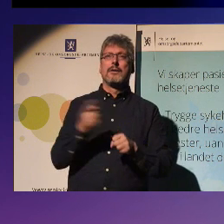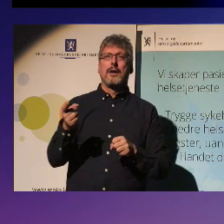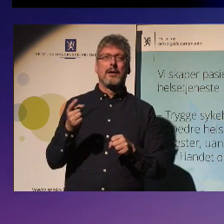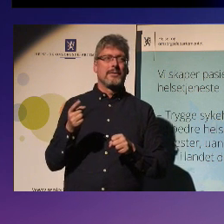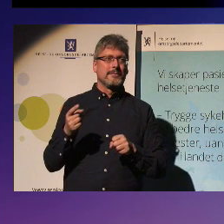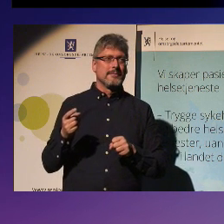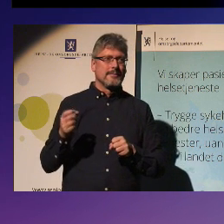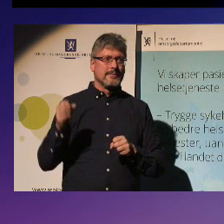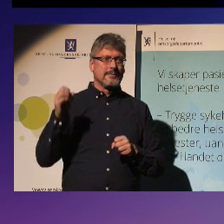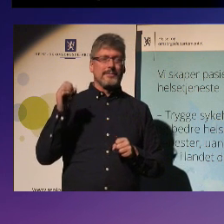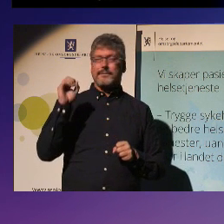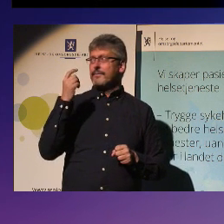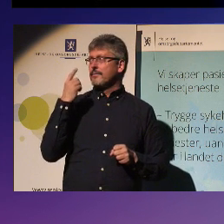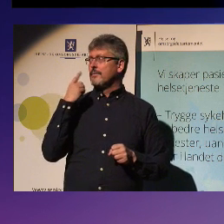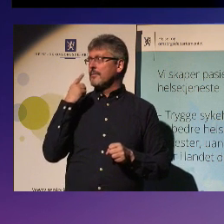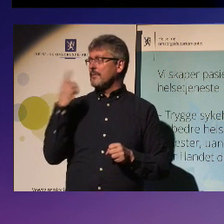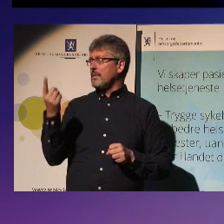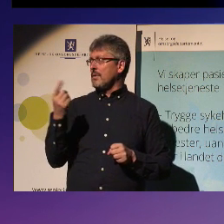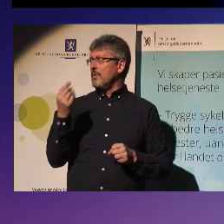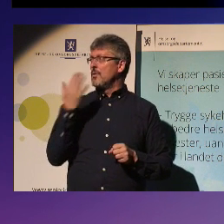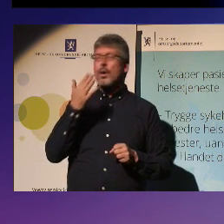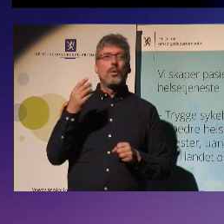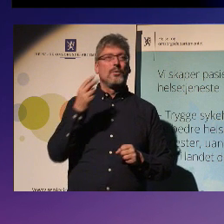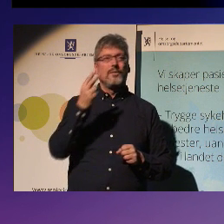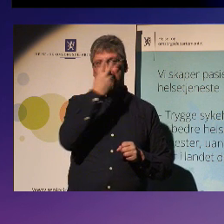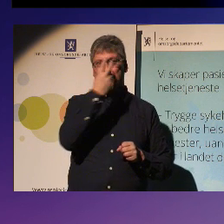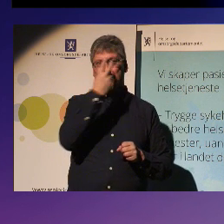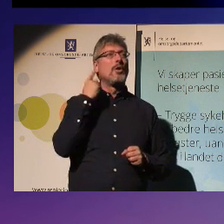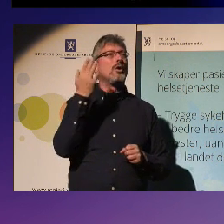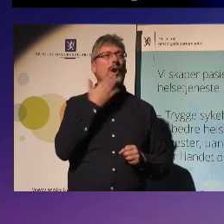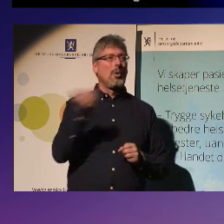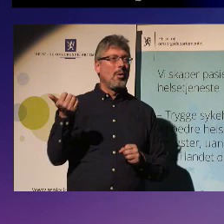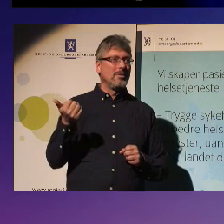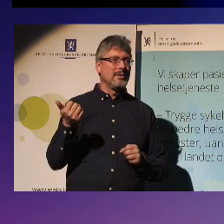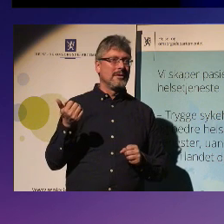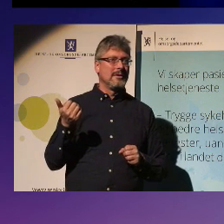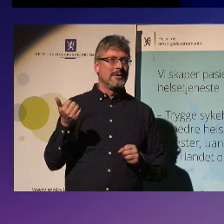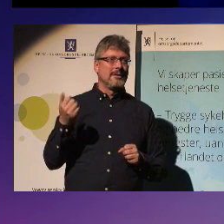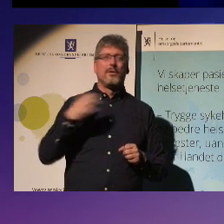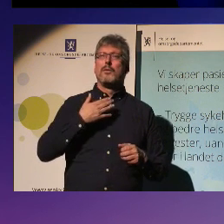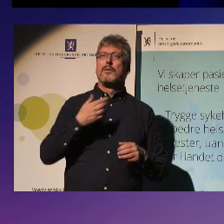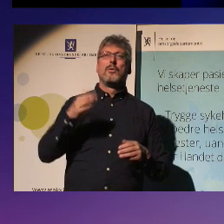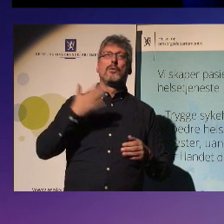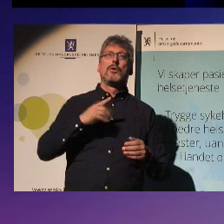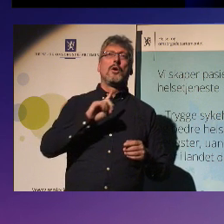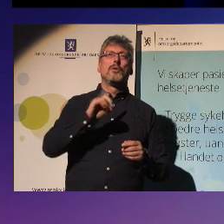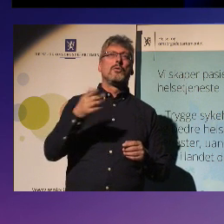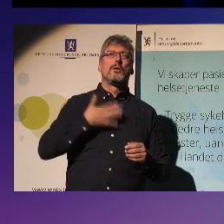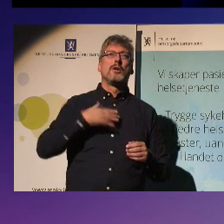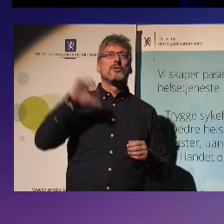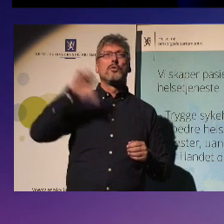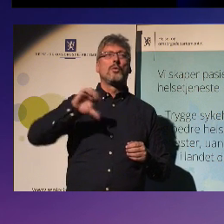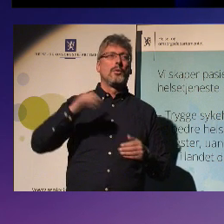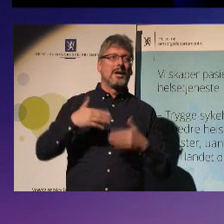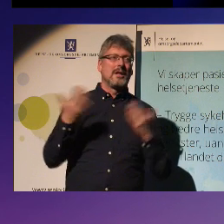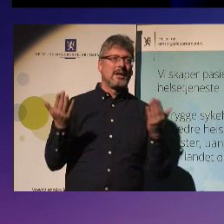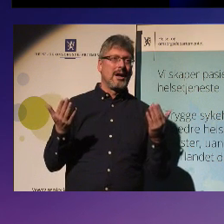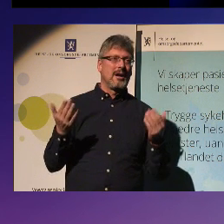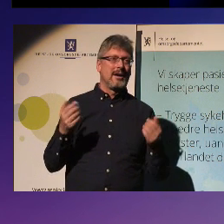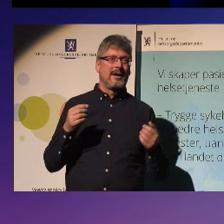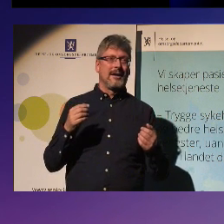blind. Hun hørte veldig godt, så hun ble vekt hver gang de gikk inn. Hun hadde dårlige dager, fordi at hun hadde vært vekt opp hele